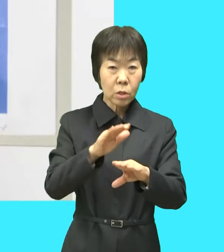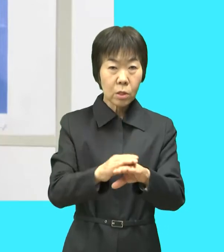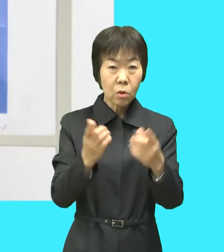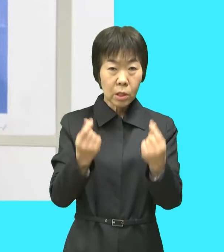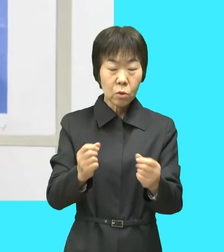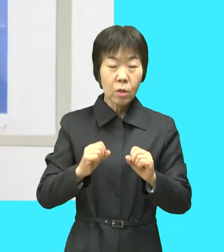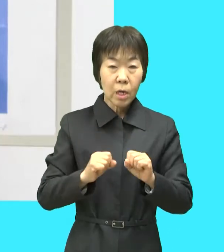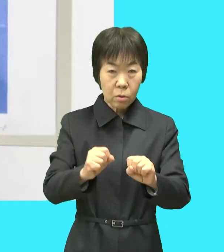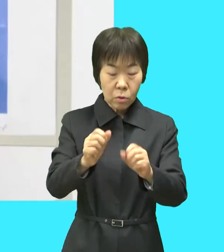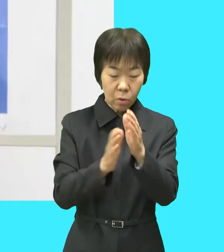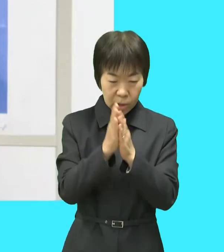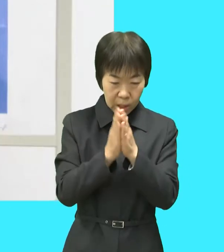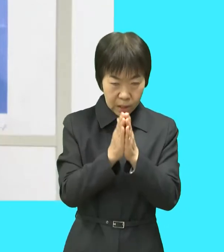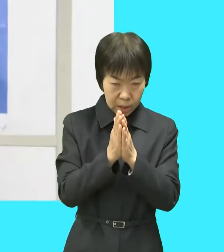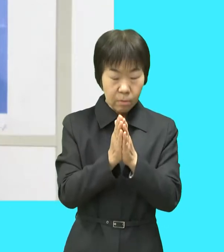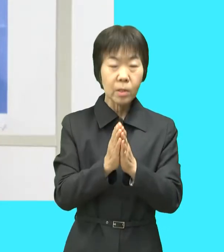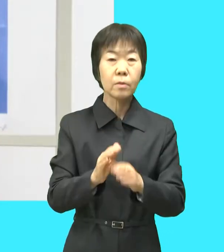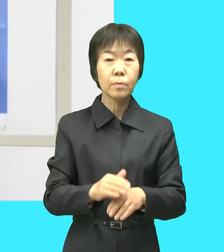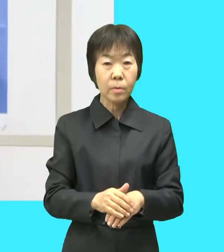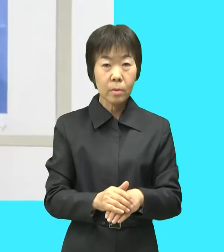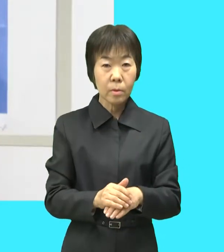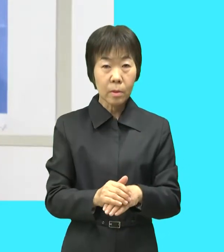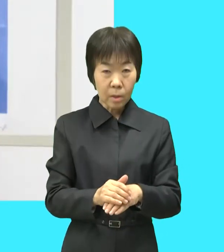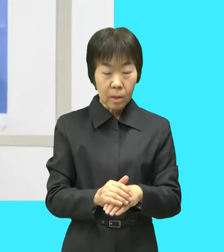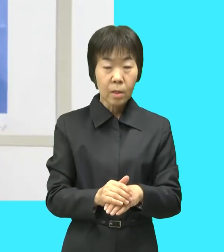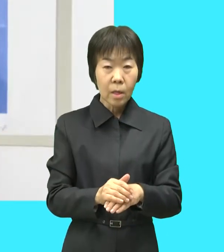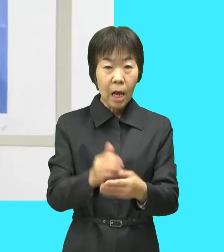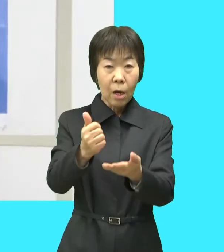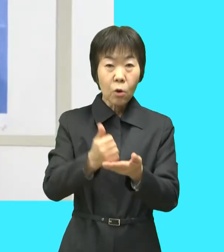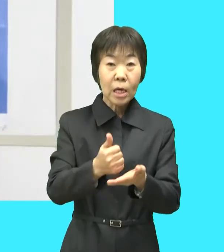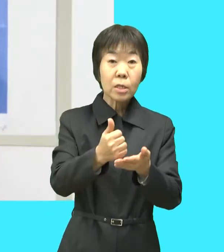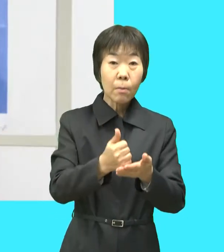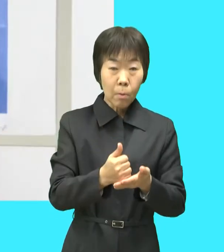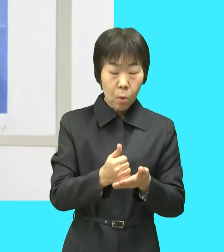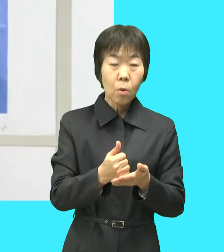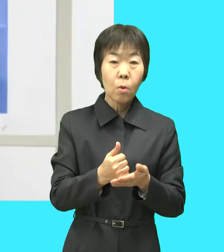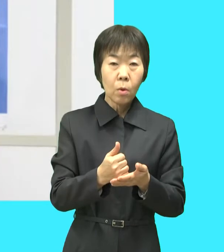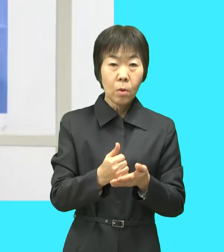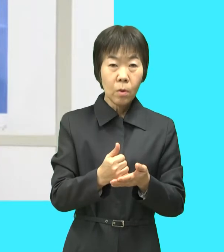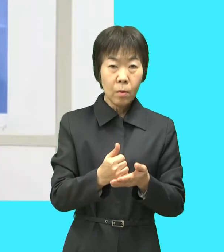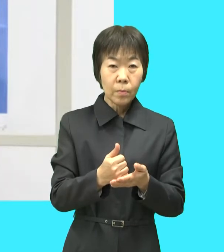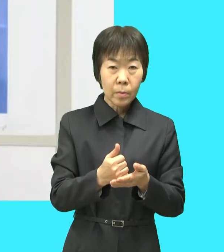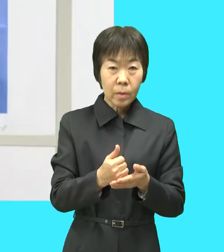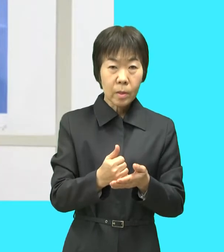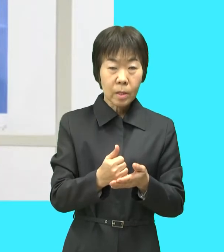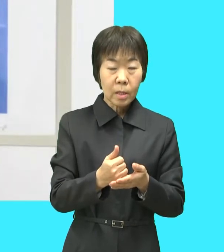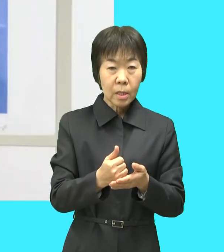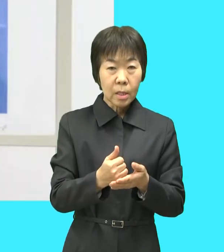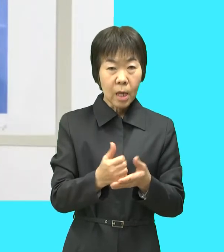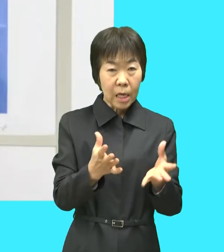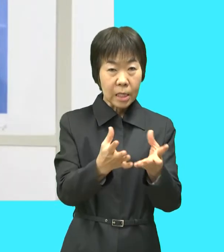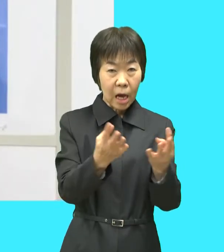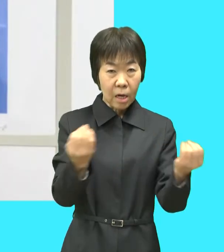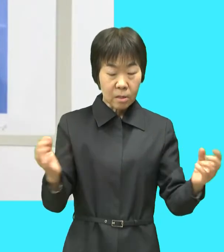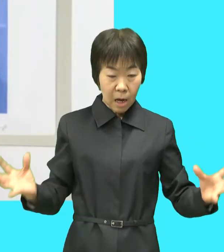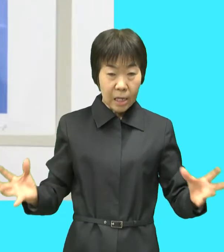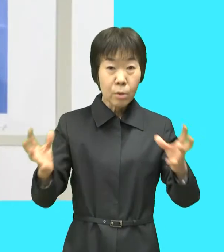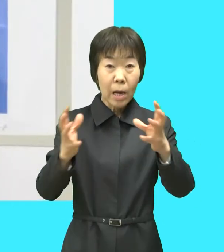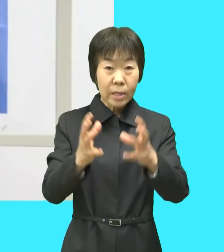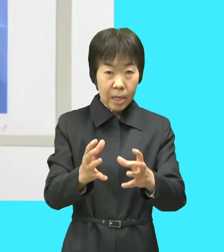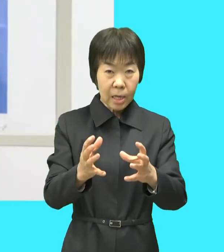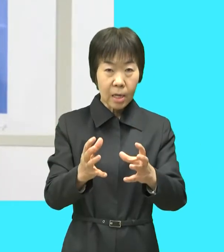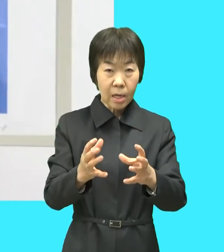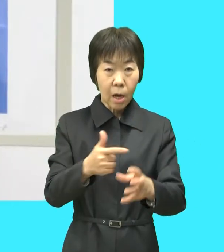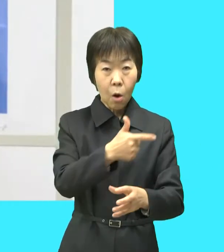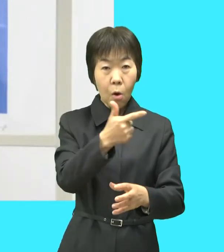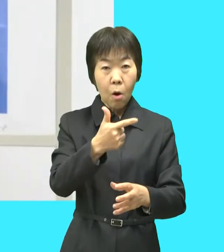をお願いしたいと思います。また合わせて利用されるお客様もやはりあまり大きな人数で